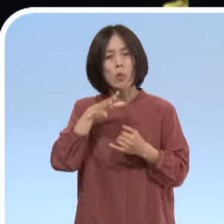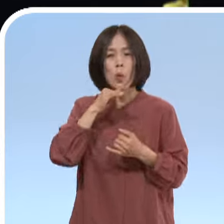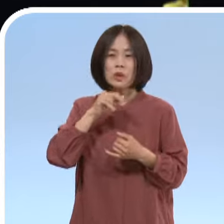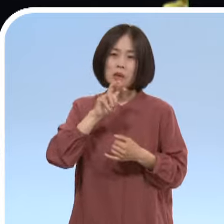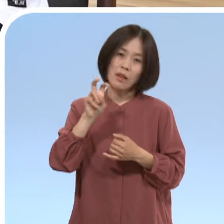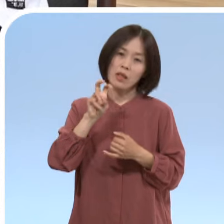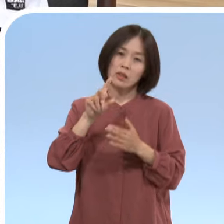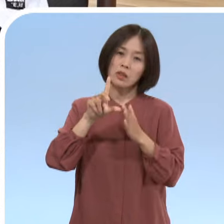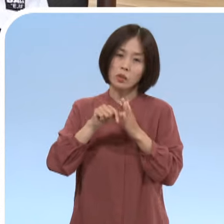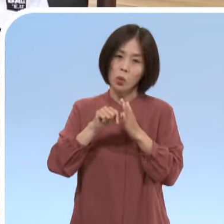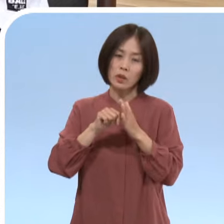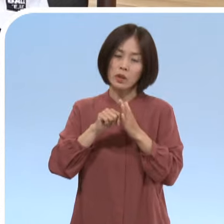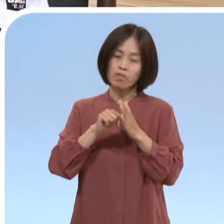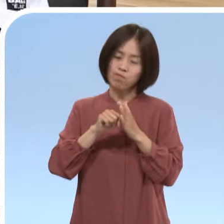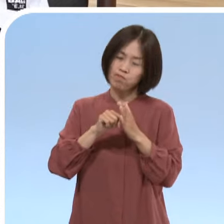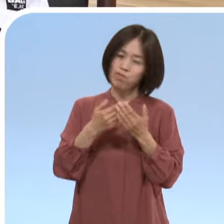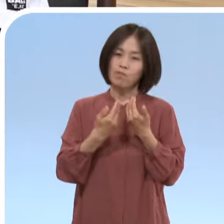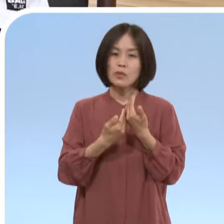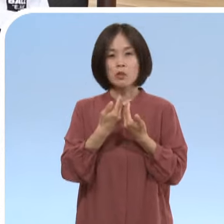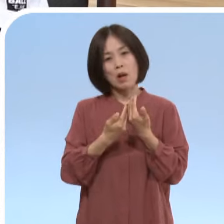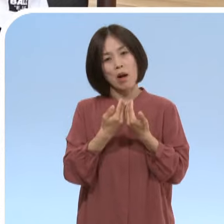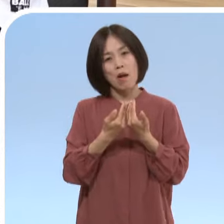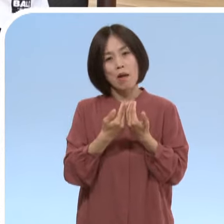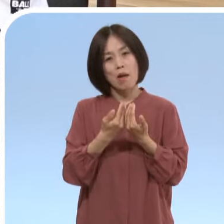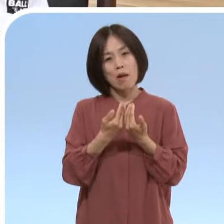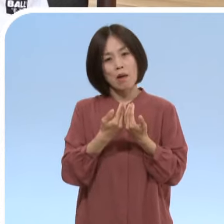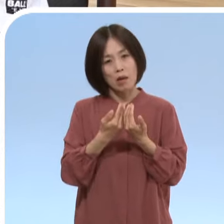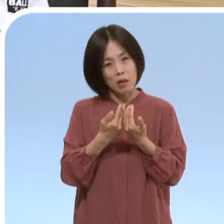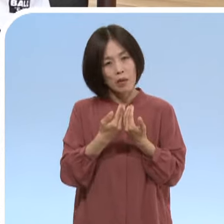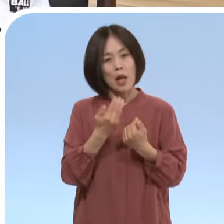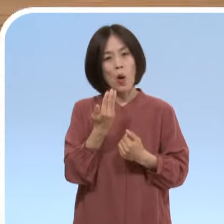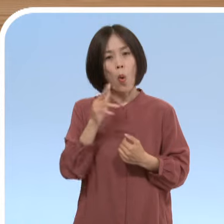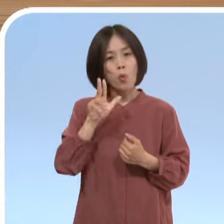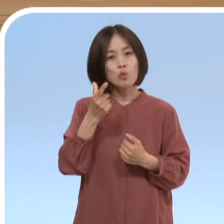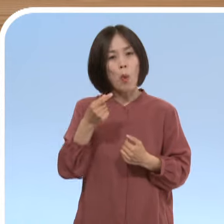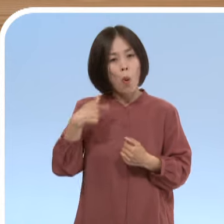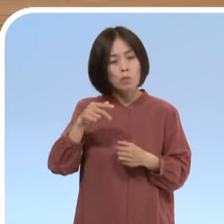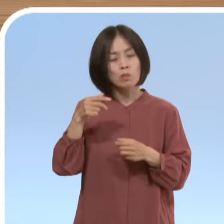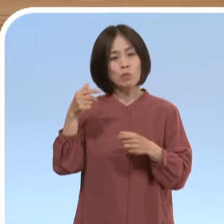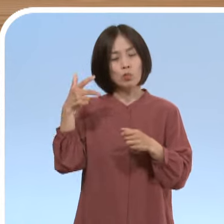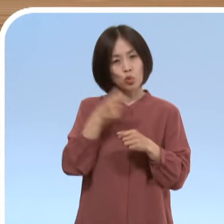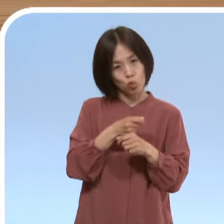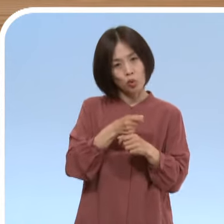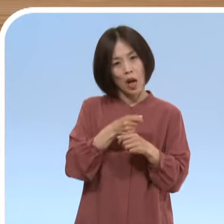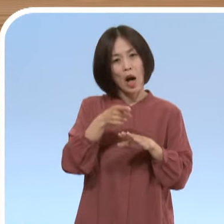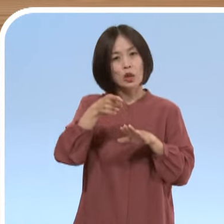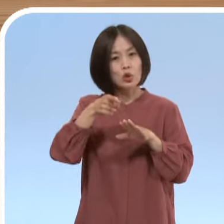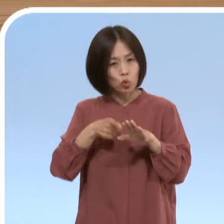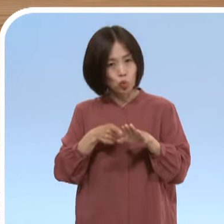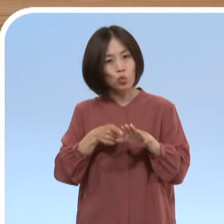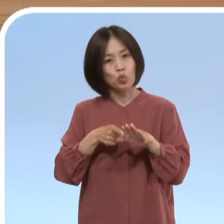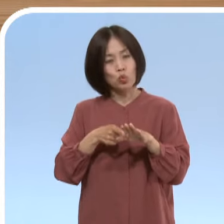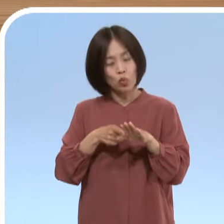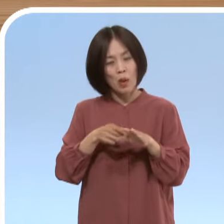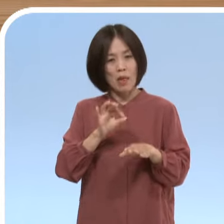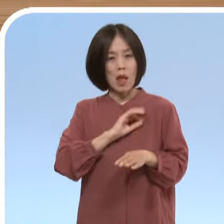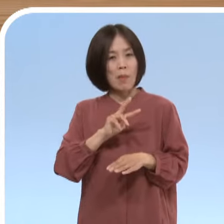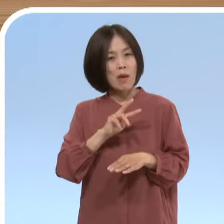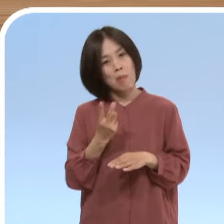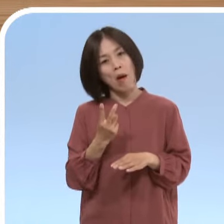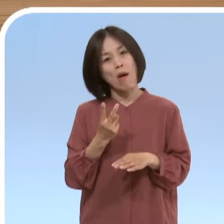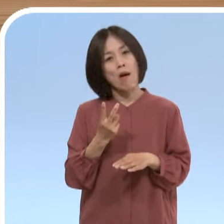ども、二十歳の時にやっぱりこのまま生きていくの嫌だなと思ってホルモン注射したり、まあ、手術したり